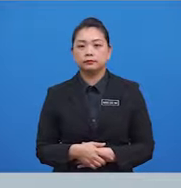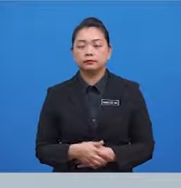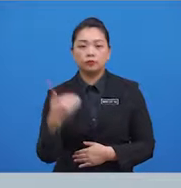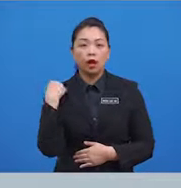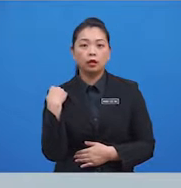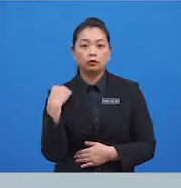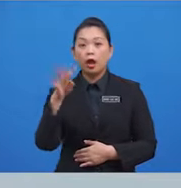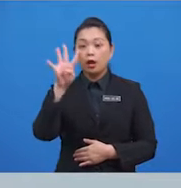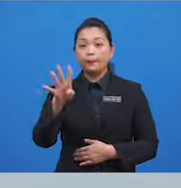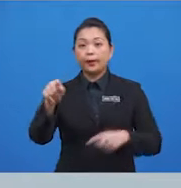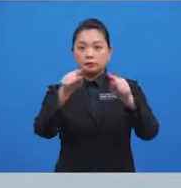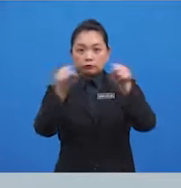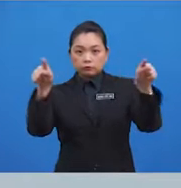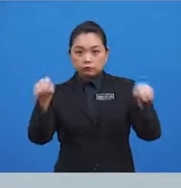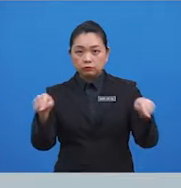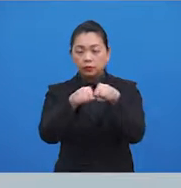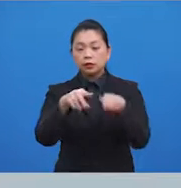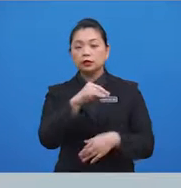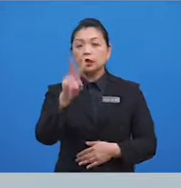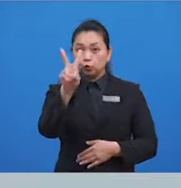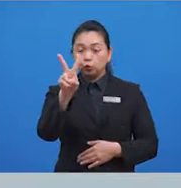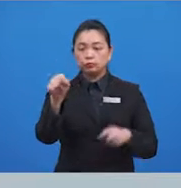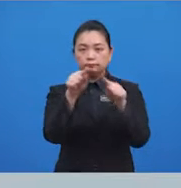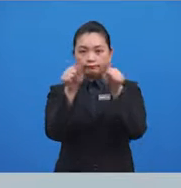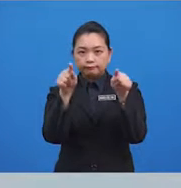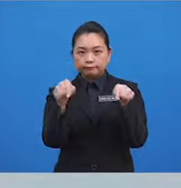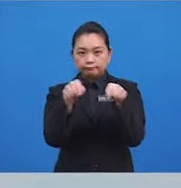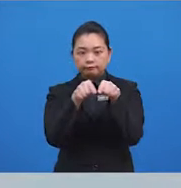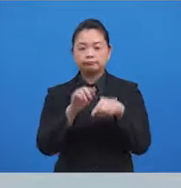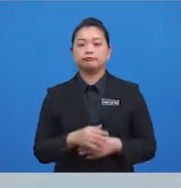2 permukaan segi 4 sama.